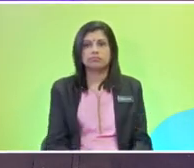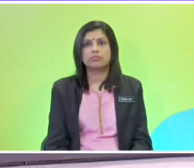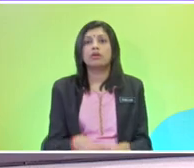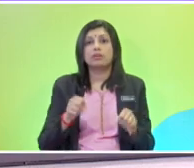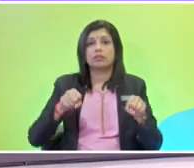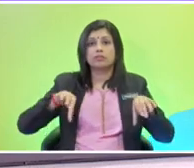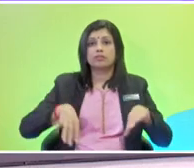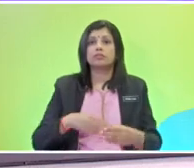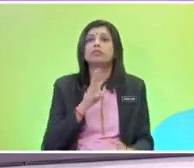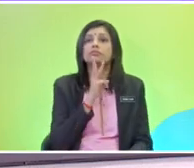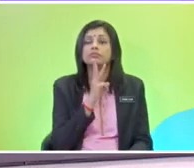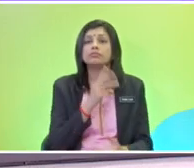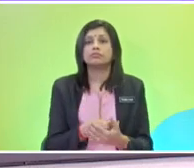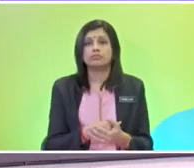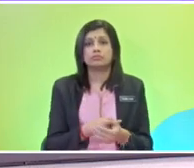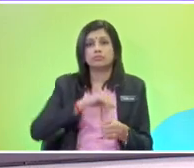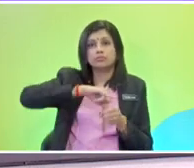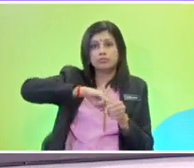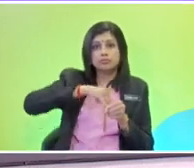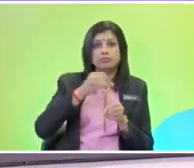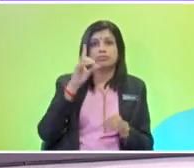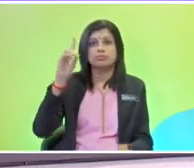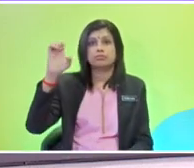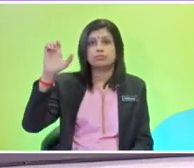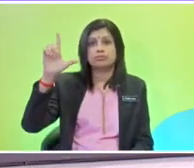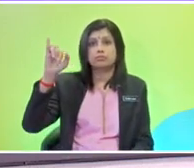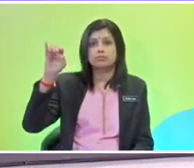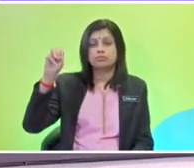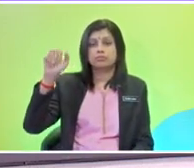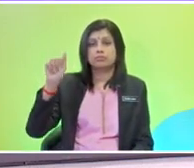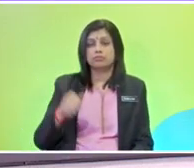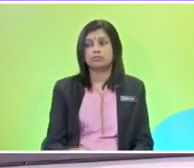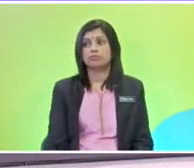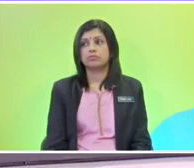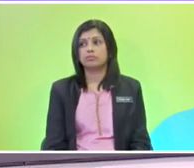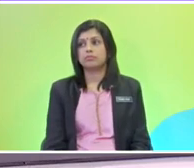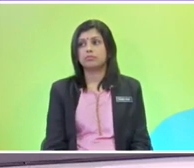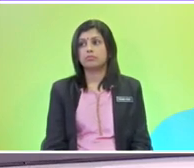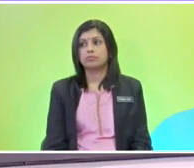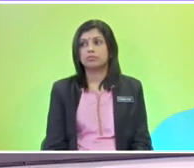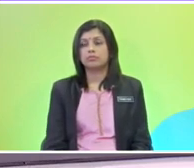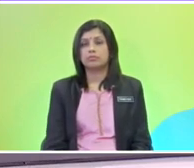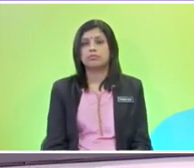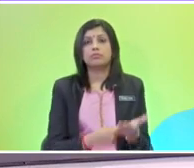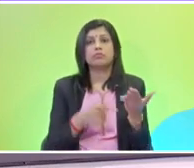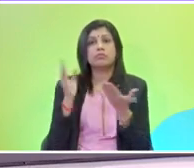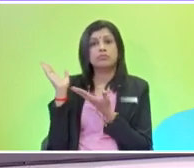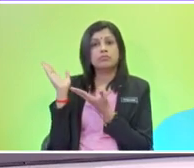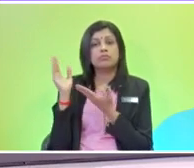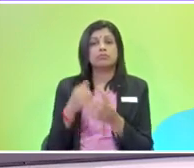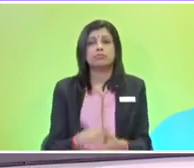air jus delima. Ya, jus delima. Okey, ini pula yang hijau berbulu-bulu ni apa ni? Ini